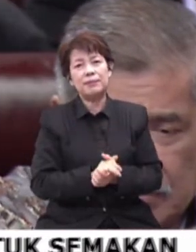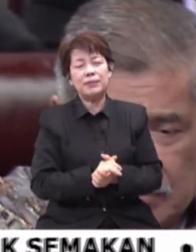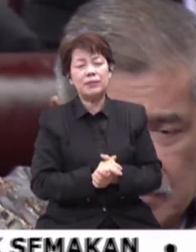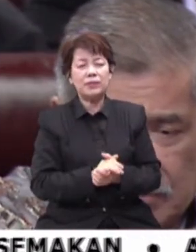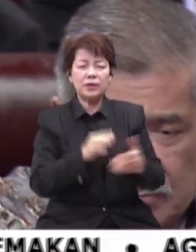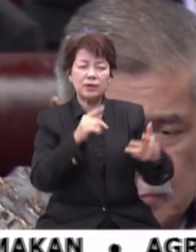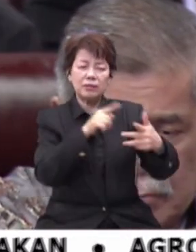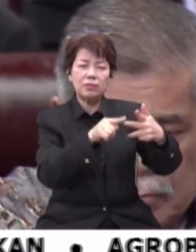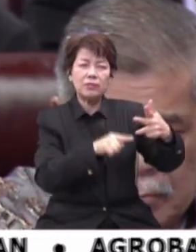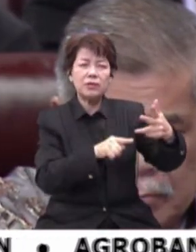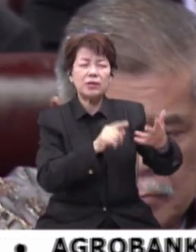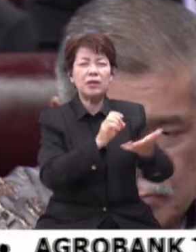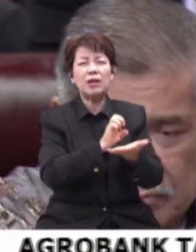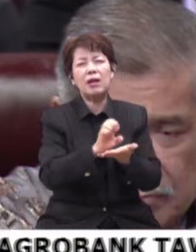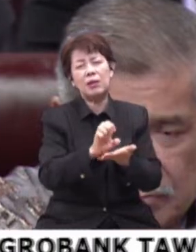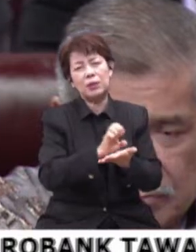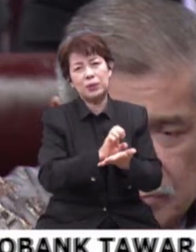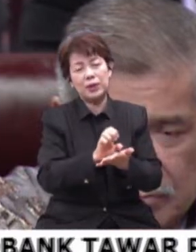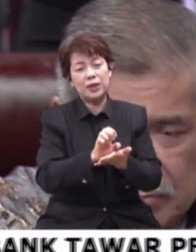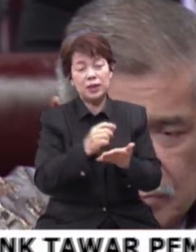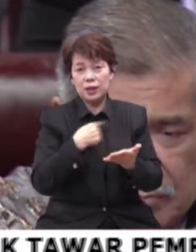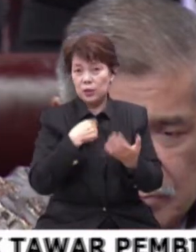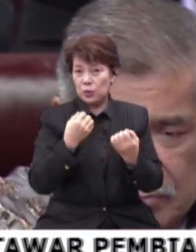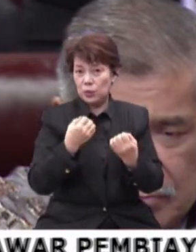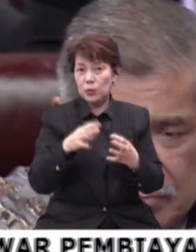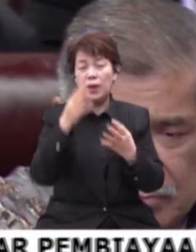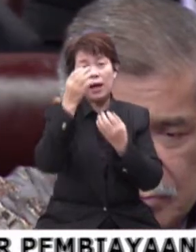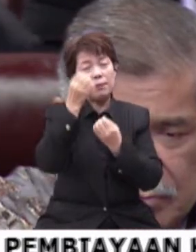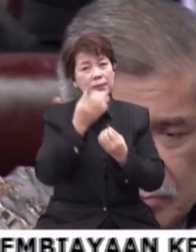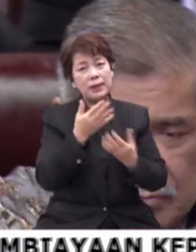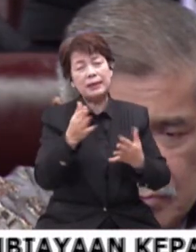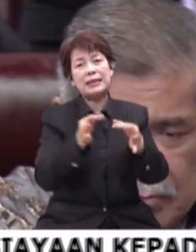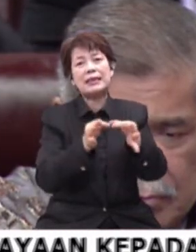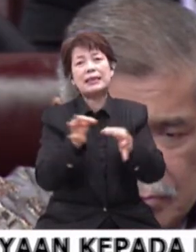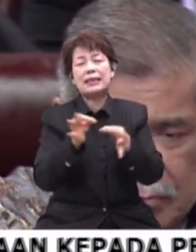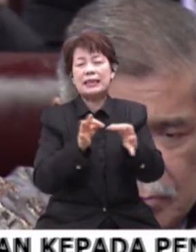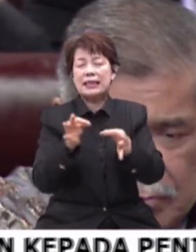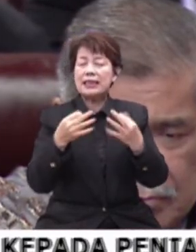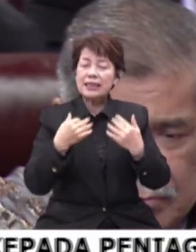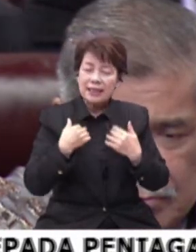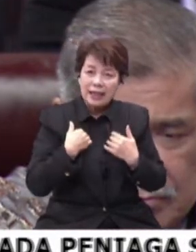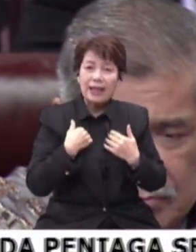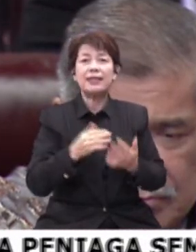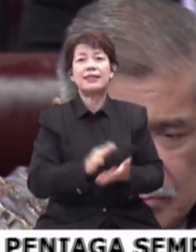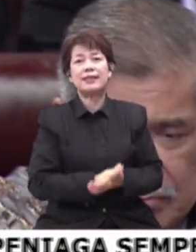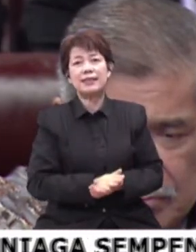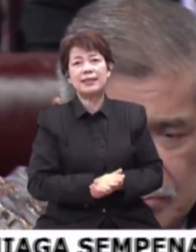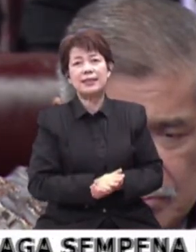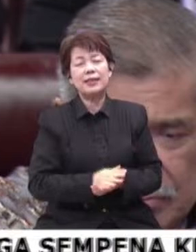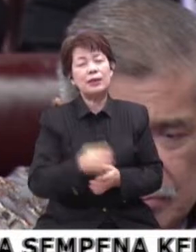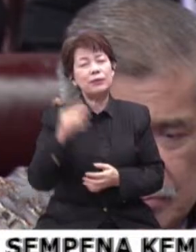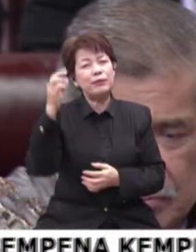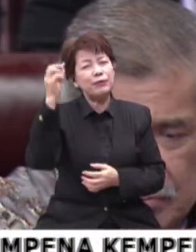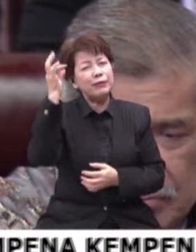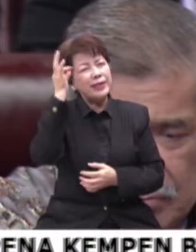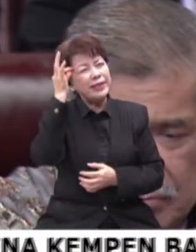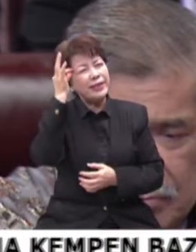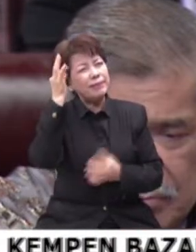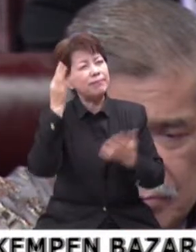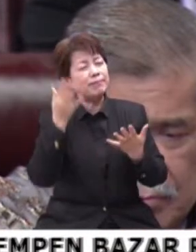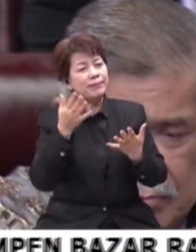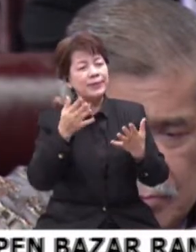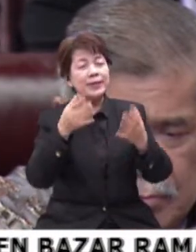dan sebagainya Itu tadi karir yang telah sedia Adel Eh ada baru untuk